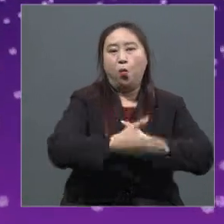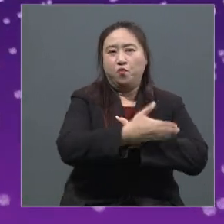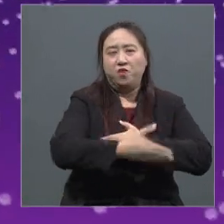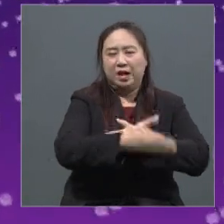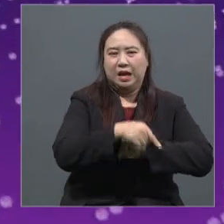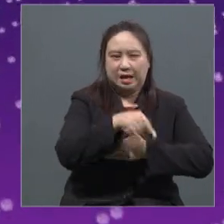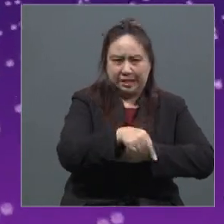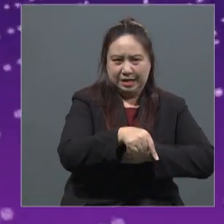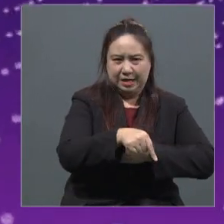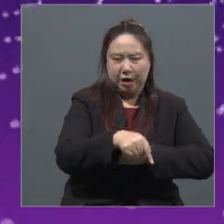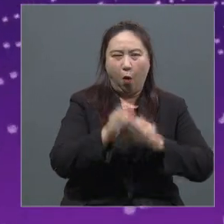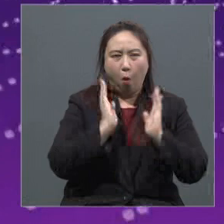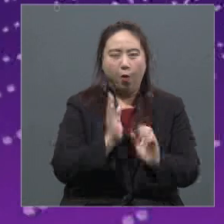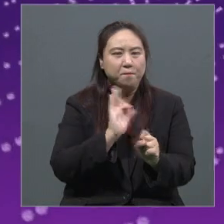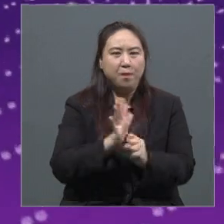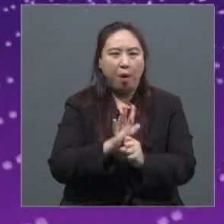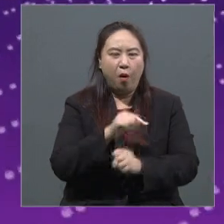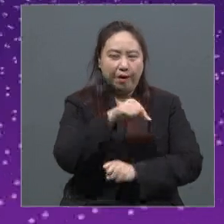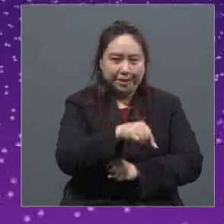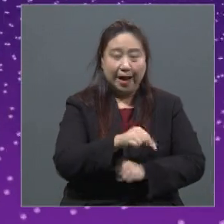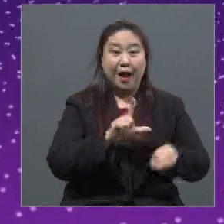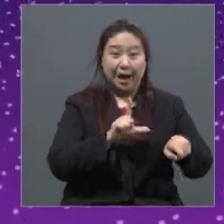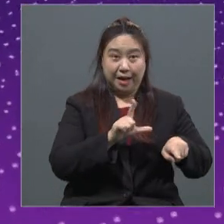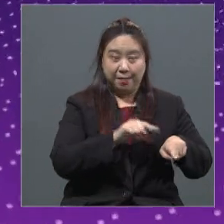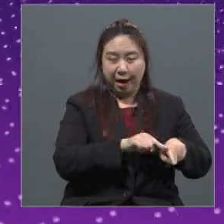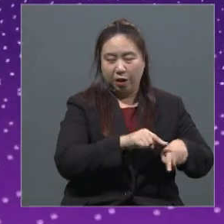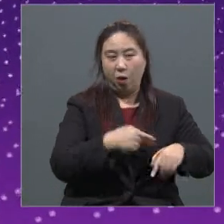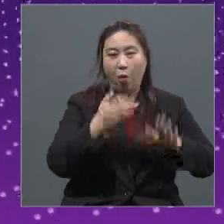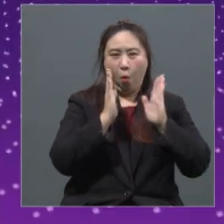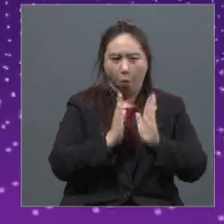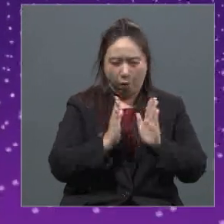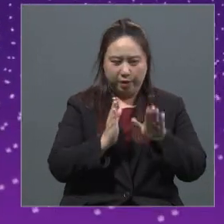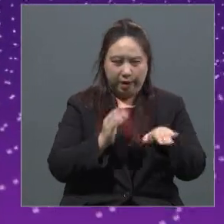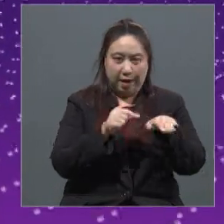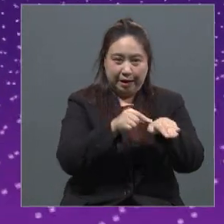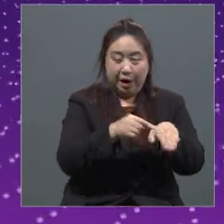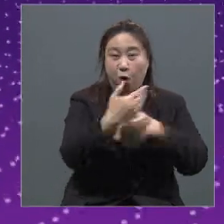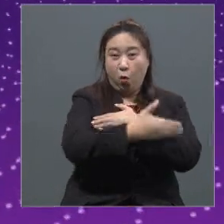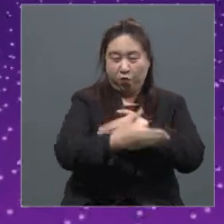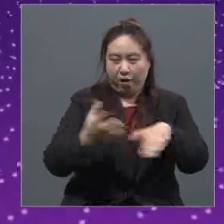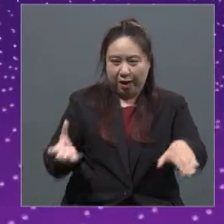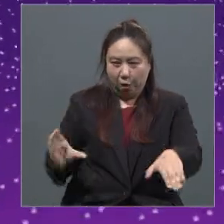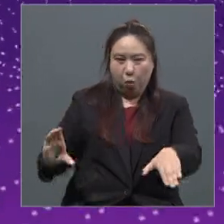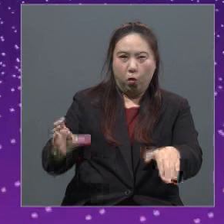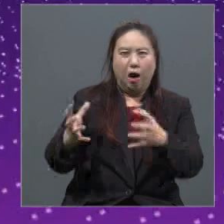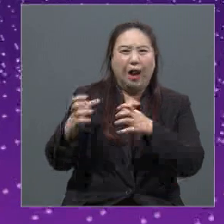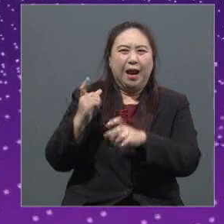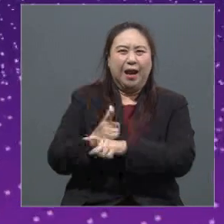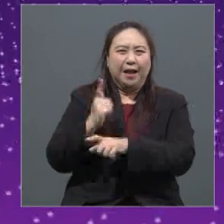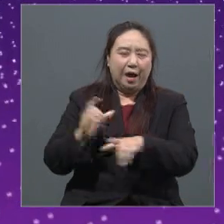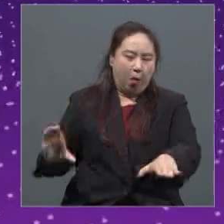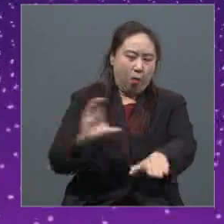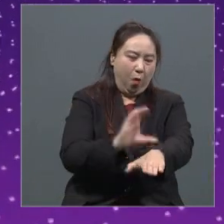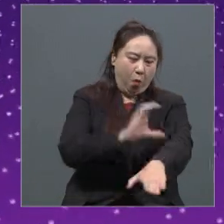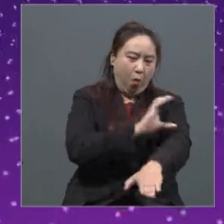ลาดกระบังเนี่ยส่งไปที่ยังแหลมฉบังคือจริงๆมันต้องใช้คนเยอะนะครับแต่ว่าตอนนี้เนี่ยคนไม่พอก็กระทบกับผู้ประกอบการ